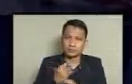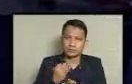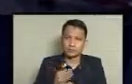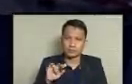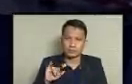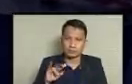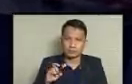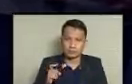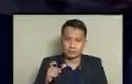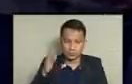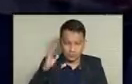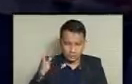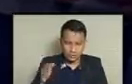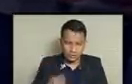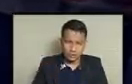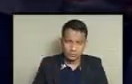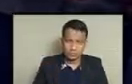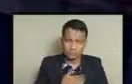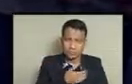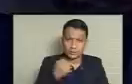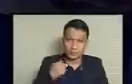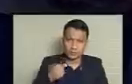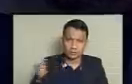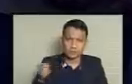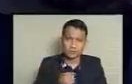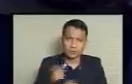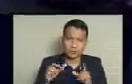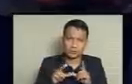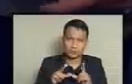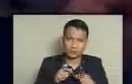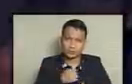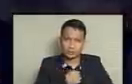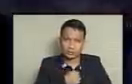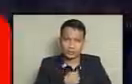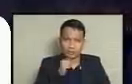sir, idol. Sa pagkuha po ng lisensya sa mga SG ninyo